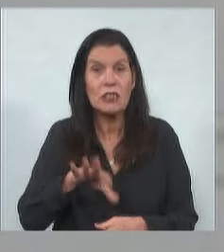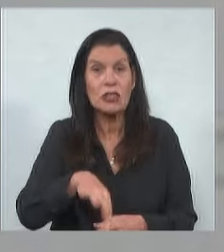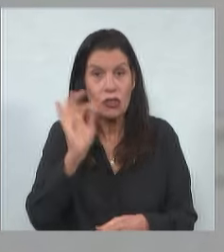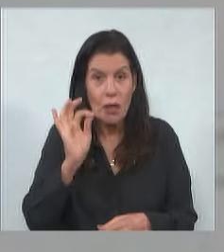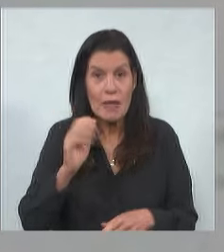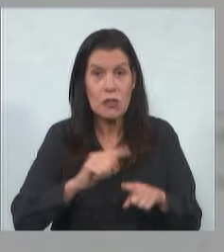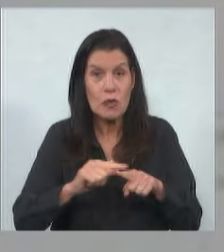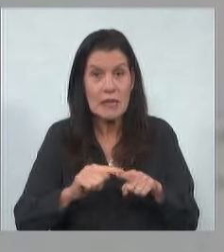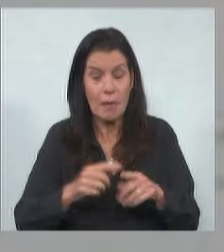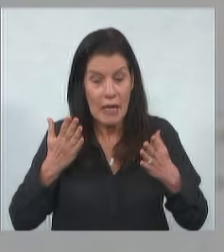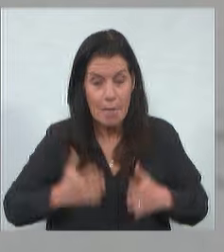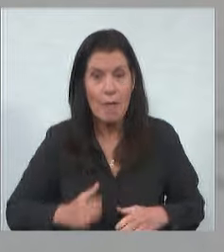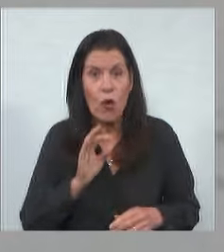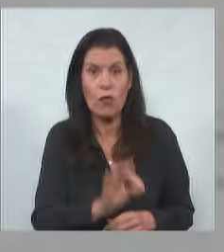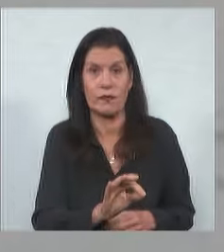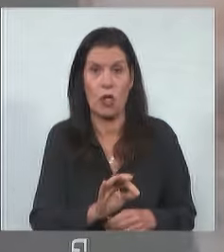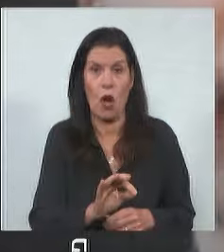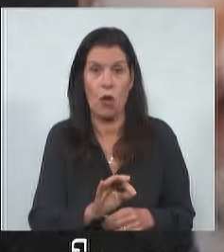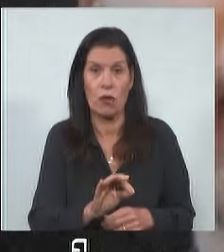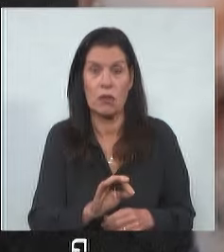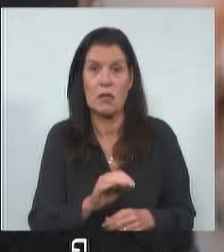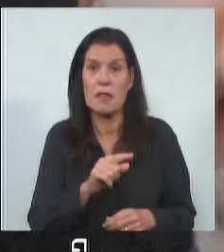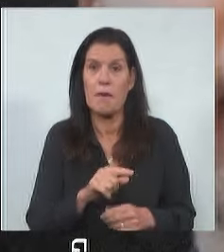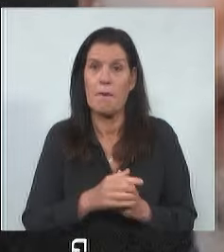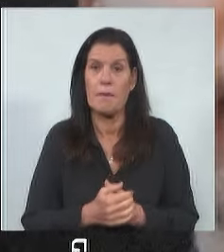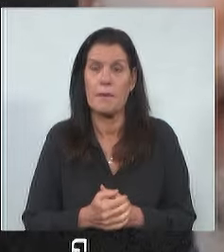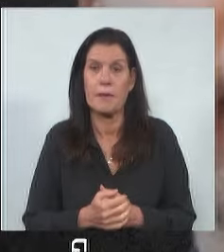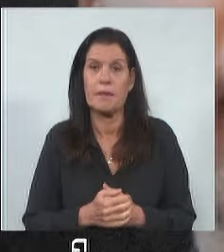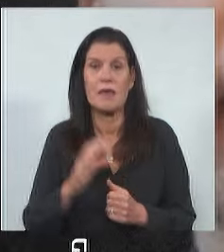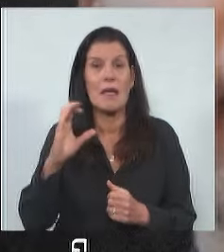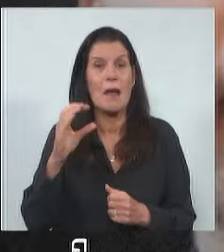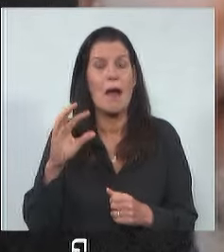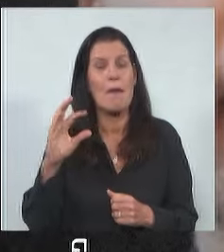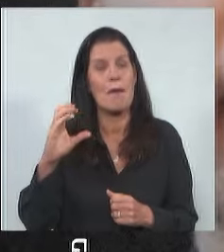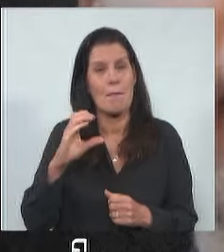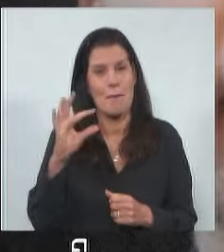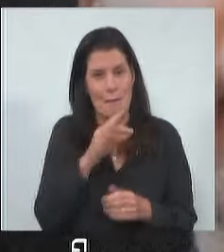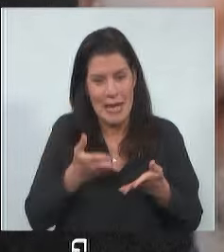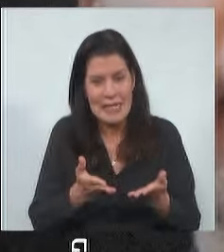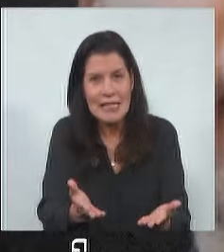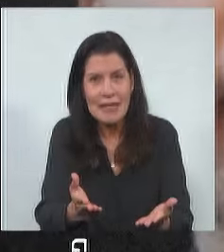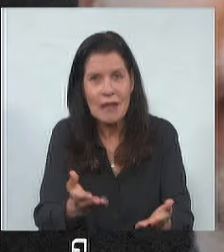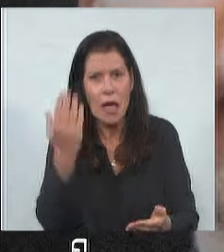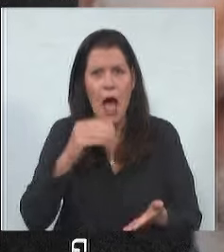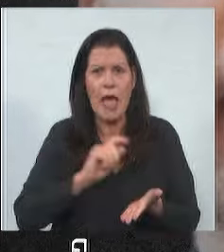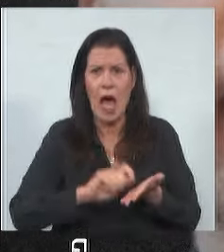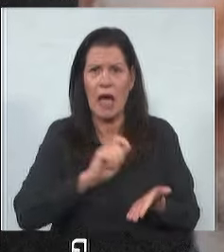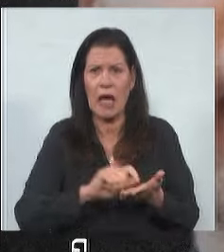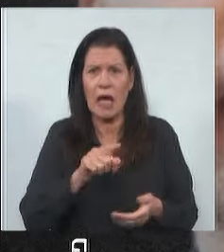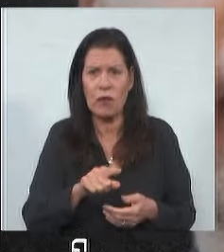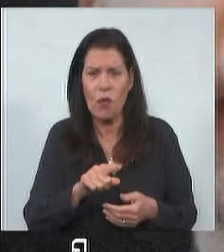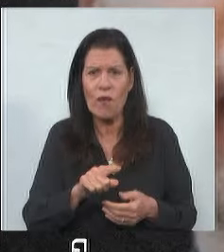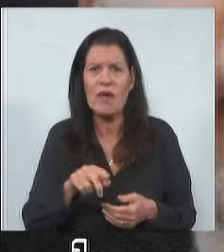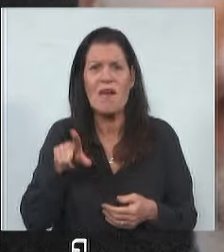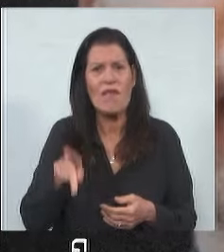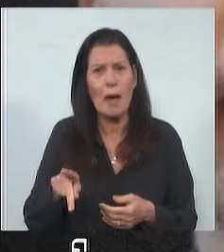בגופתו. בעדותו, הוא מספק נימוק מעניין. בסיטי היה כתוב בחלק מהמקומות פרגמנטים מתחתיים, שזה בדרך כלל